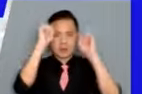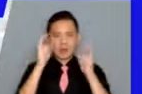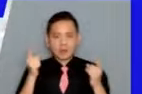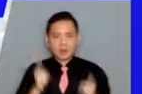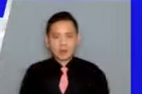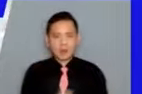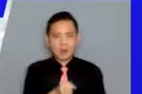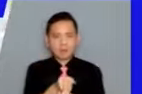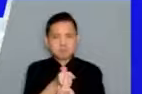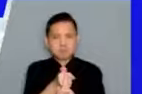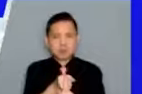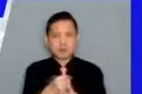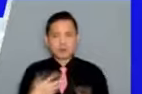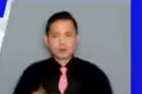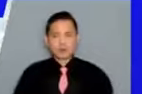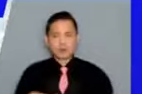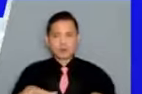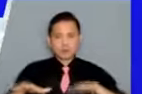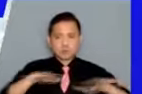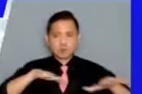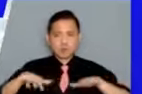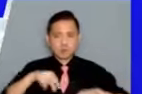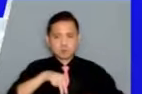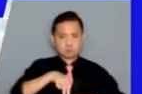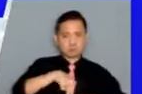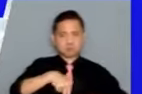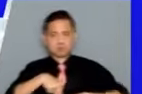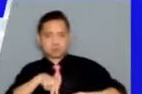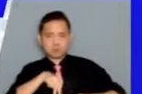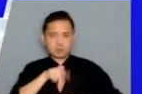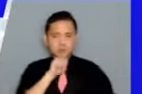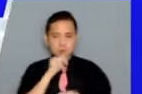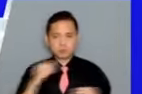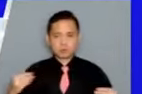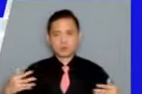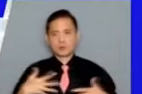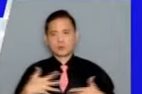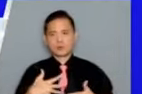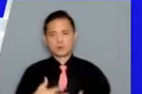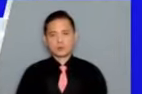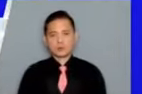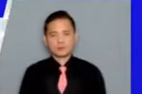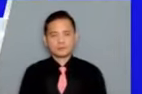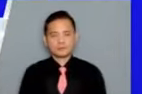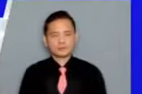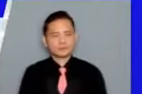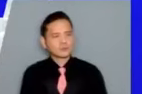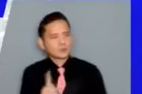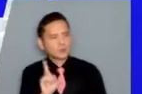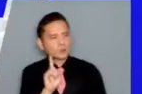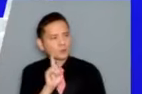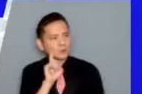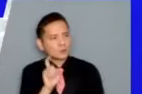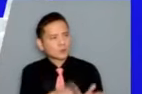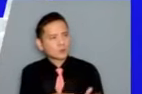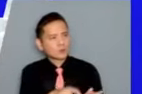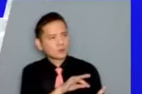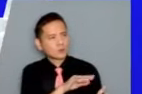kung paano po kikilos talaga. So, takot-takot po kami. Ano na-observa mo sa paligid? Talagang malakas ang mga